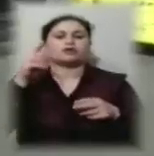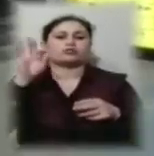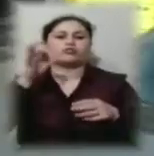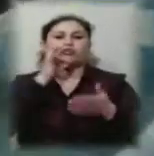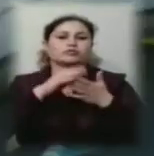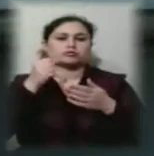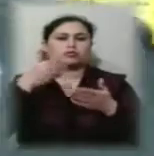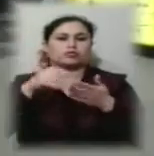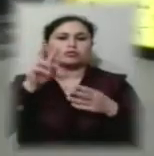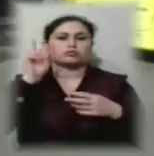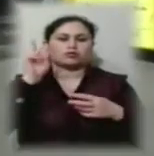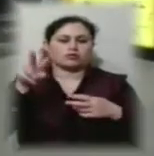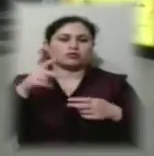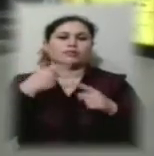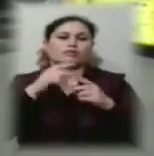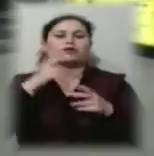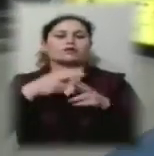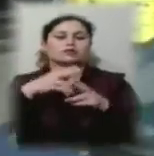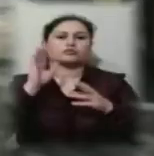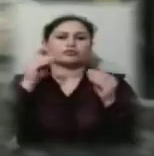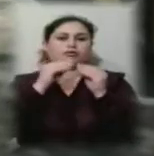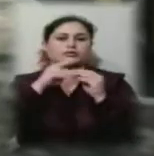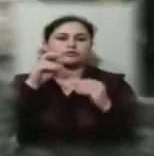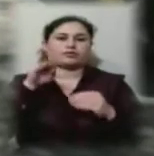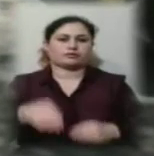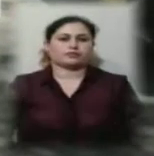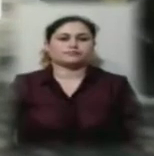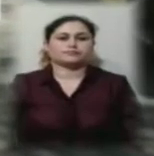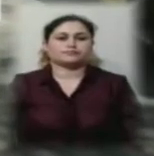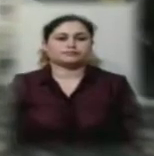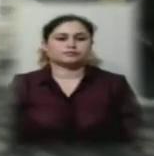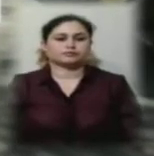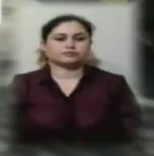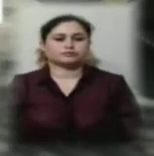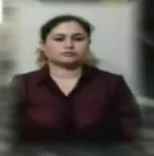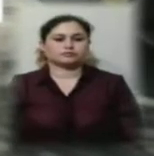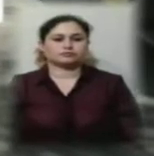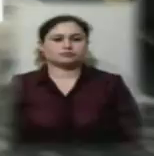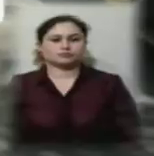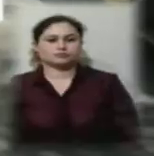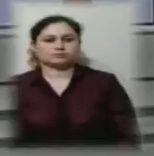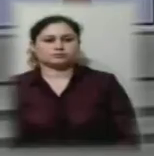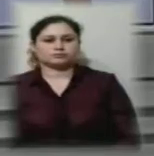10 років. Олена Протопопова, Аліна Олефір, Ігор Печенко, Григорій Шматко. Новини на Суспільному. Харсон.